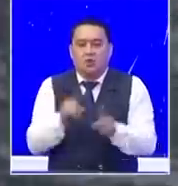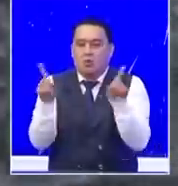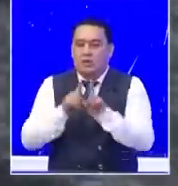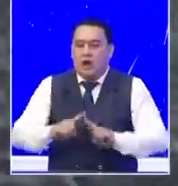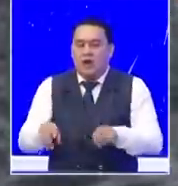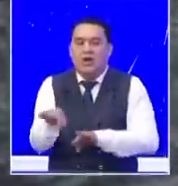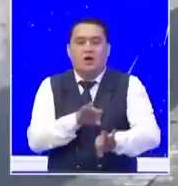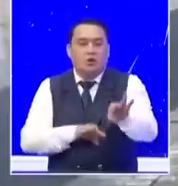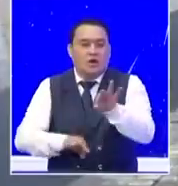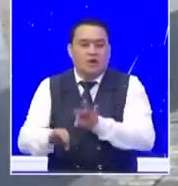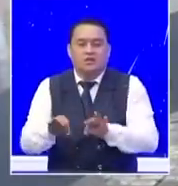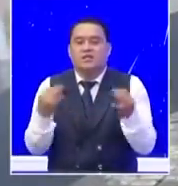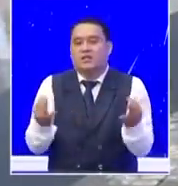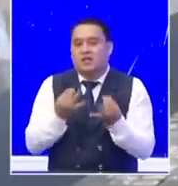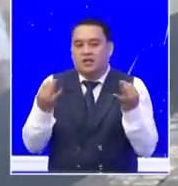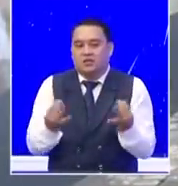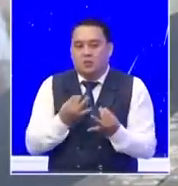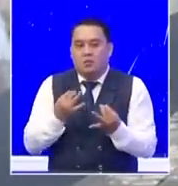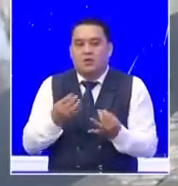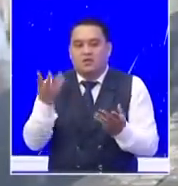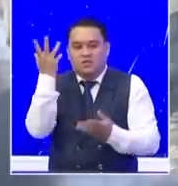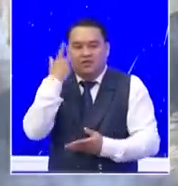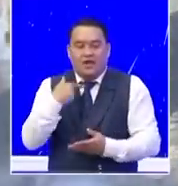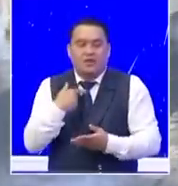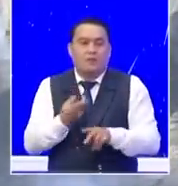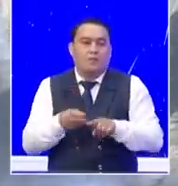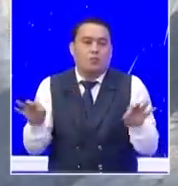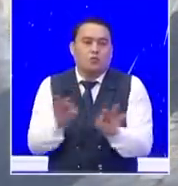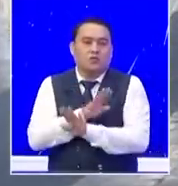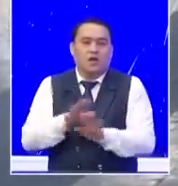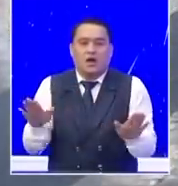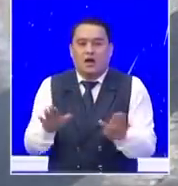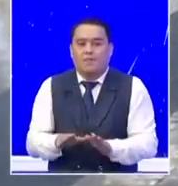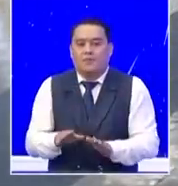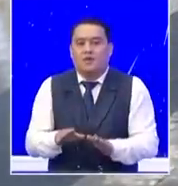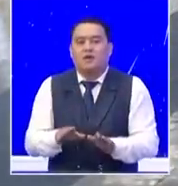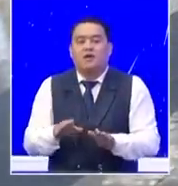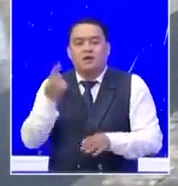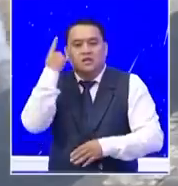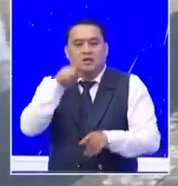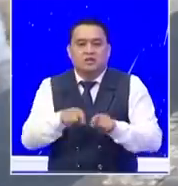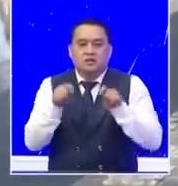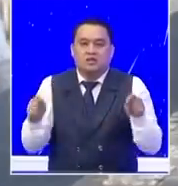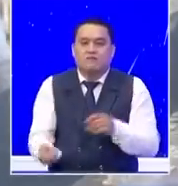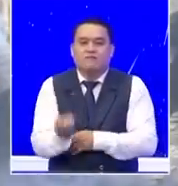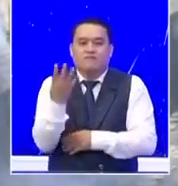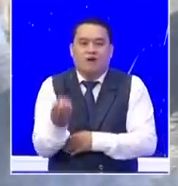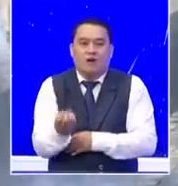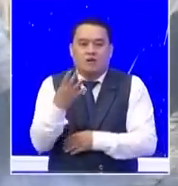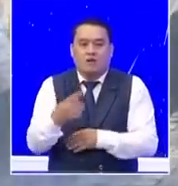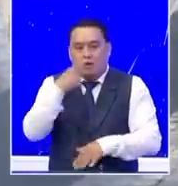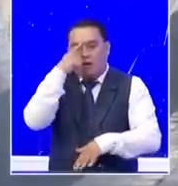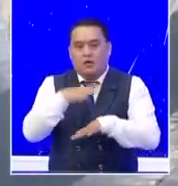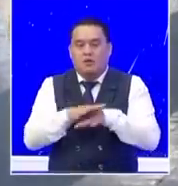своей архитектурой, интересной игрой подсветок и музыкальными композициями. Отметим, идея создания фонтанов принадлежит